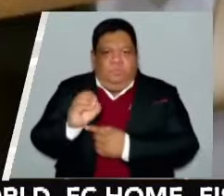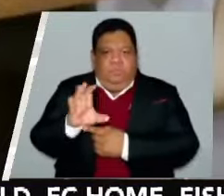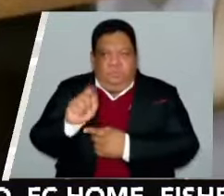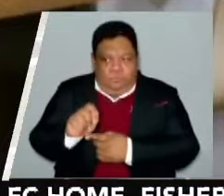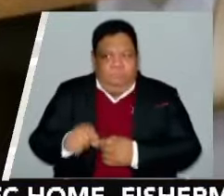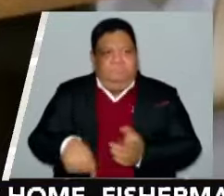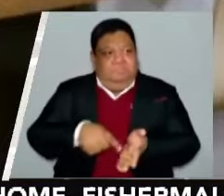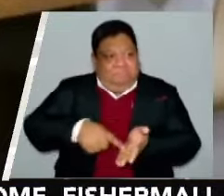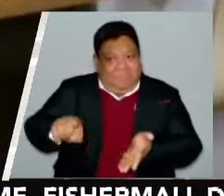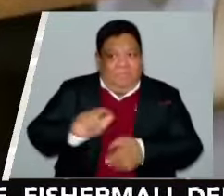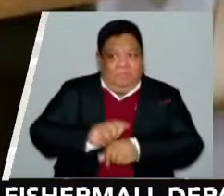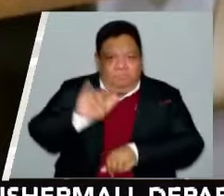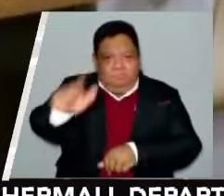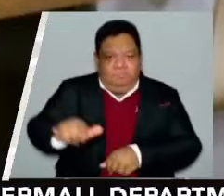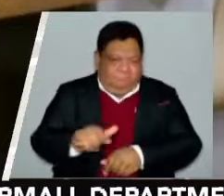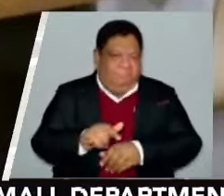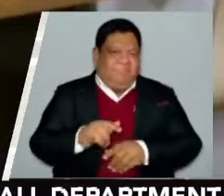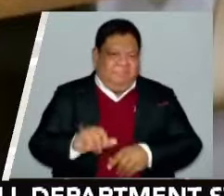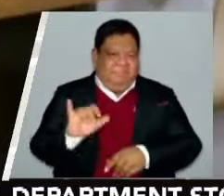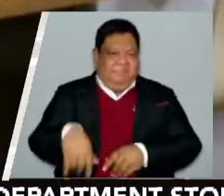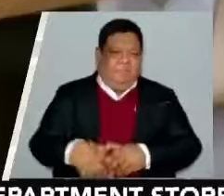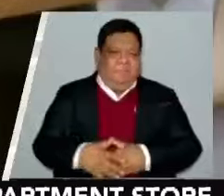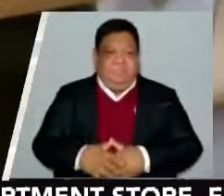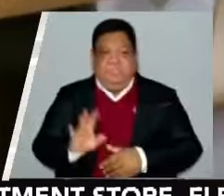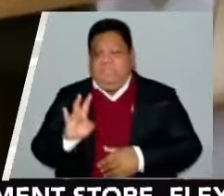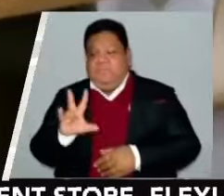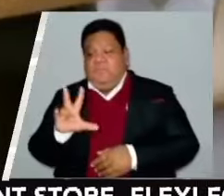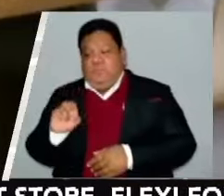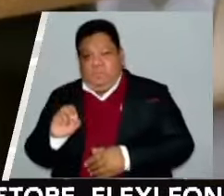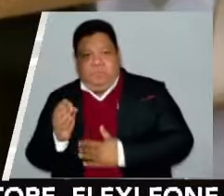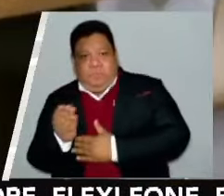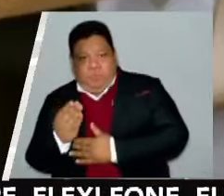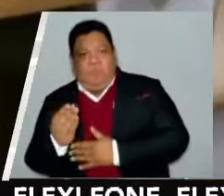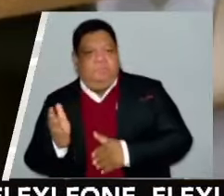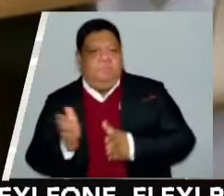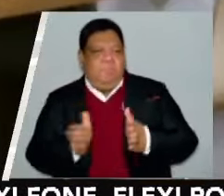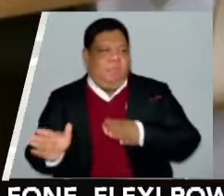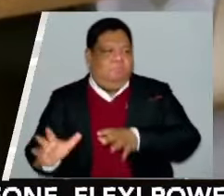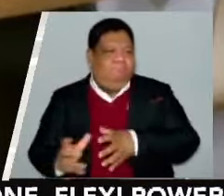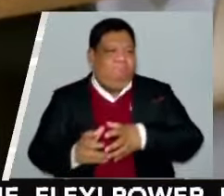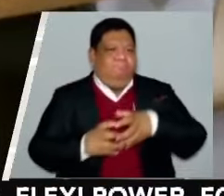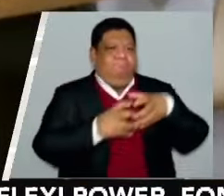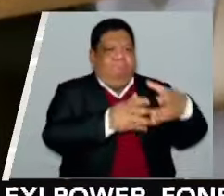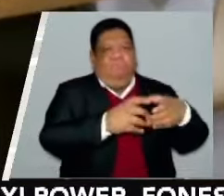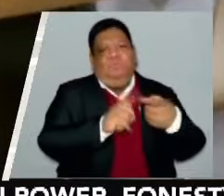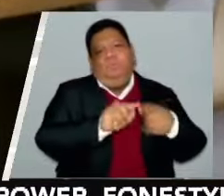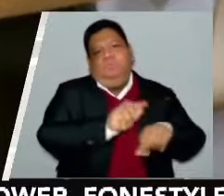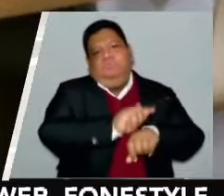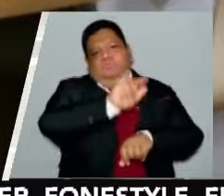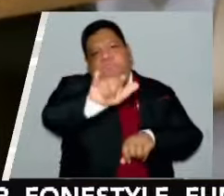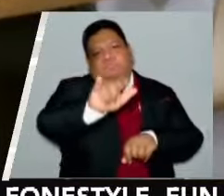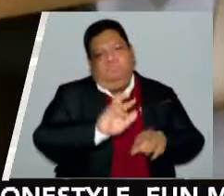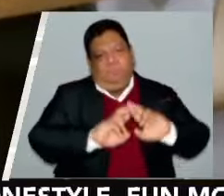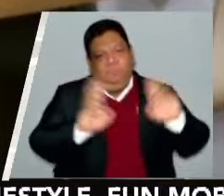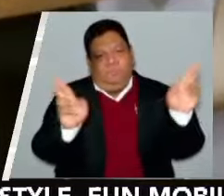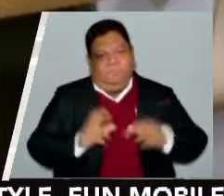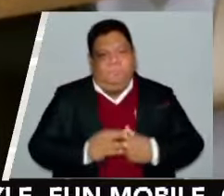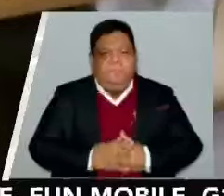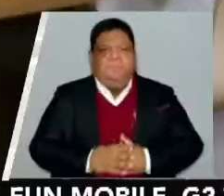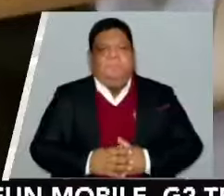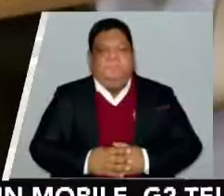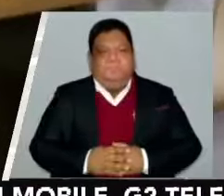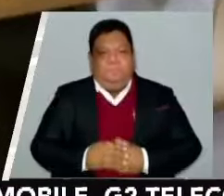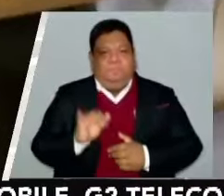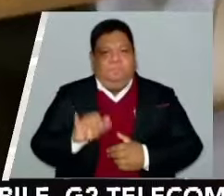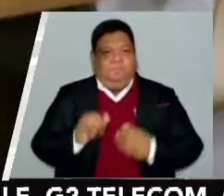nakatakdang mag-pull out dito itong ating mga teams para dalhin na sila sa NAIA Terminal 1. Ito ang live mula rito sa